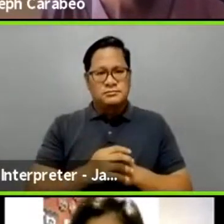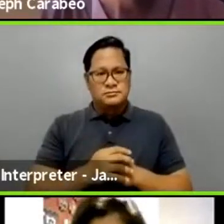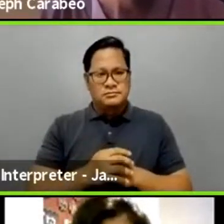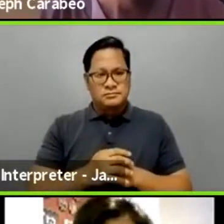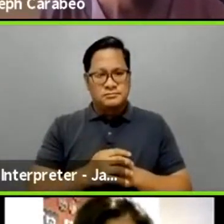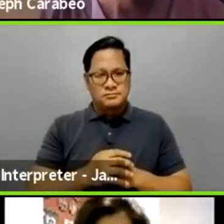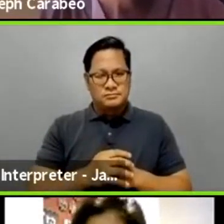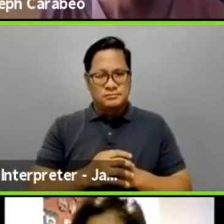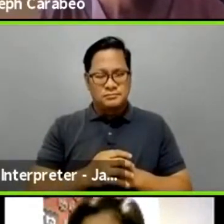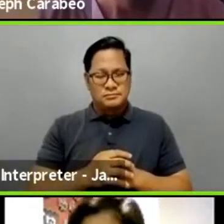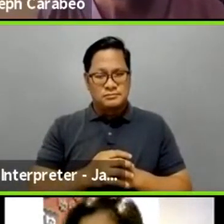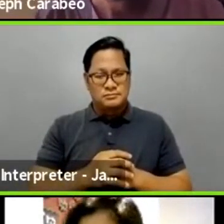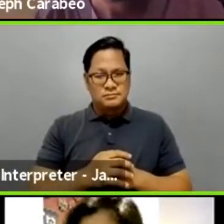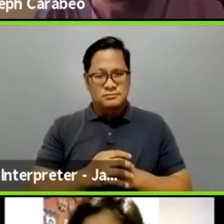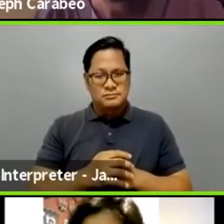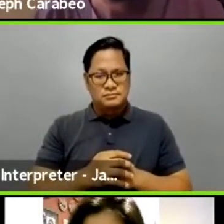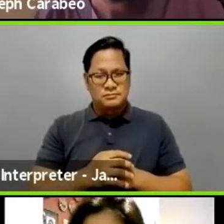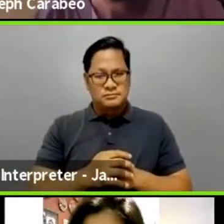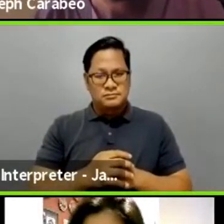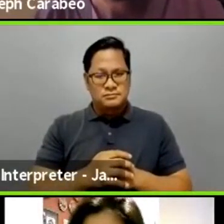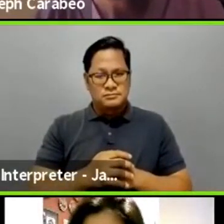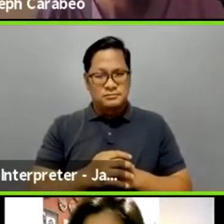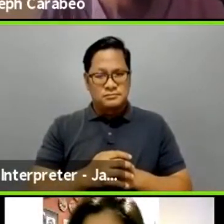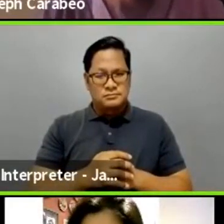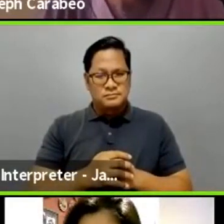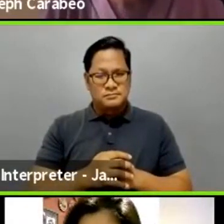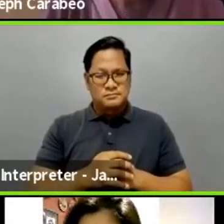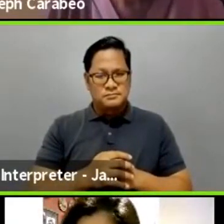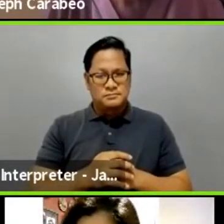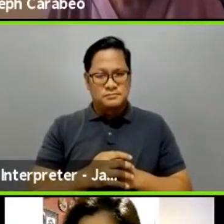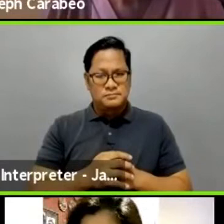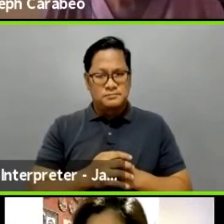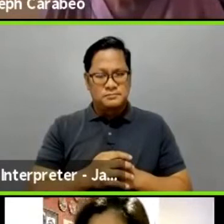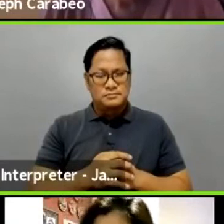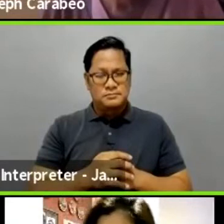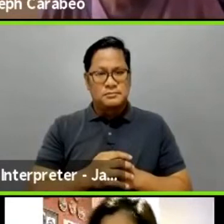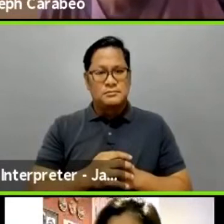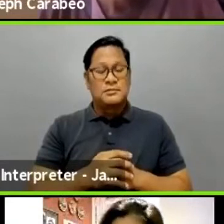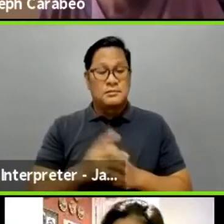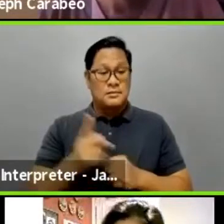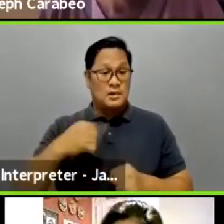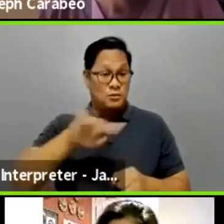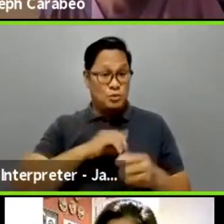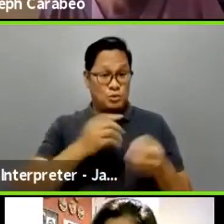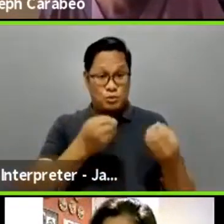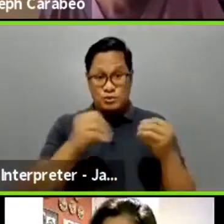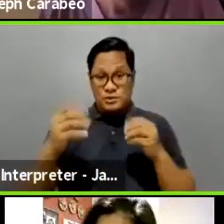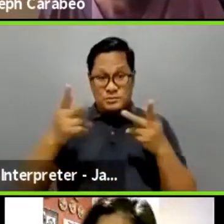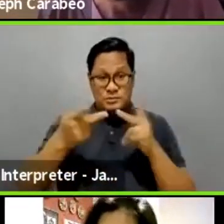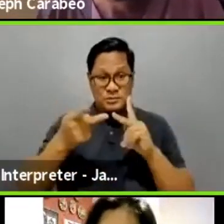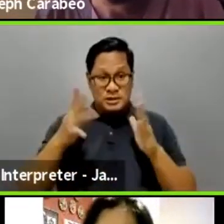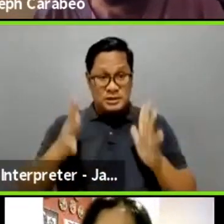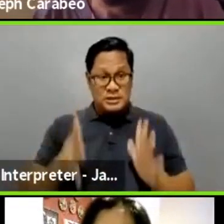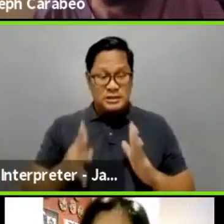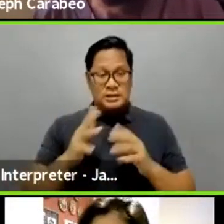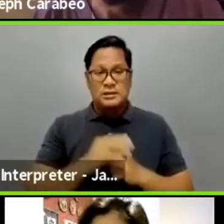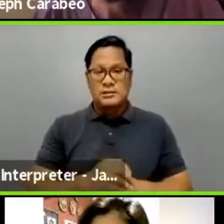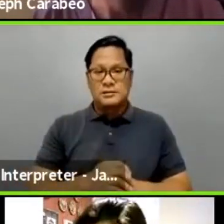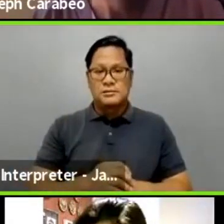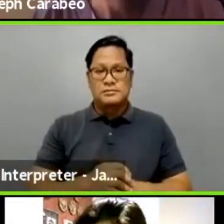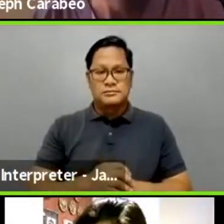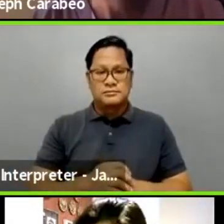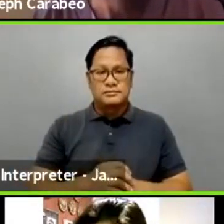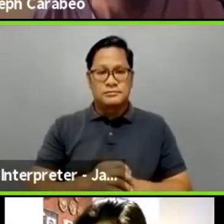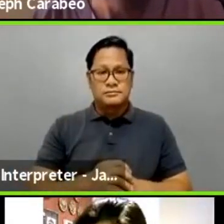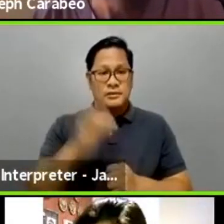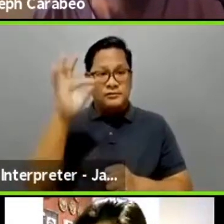up. Naku, nakaano kasi dito eh. Ayun. Ang mga organizing partners natin ay